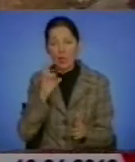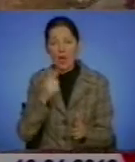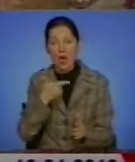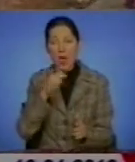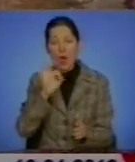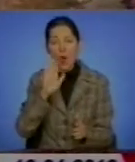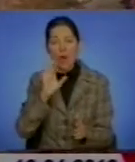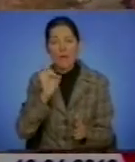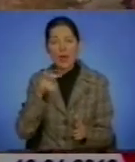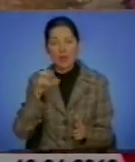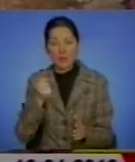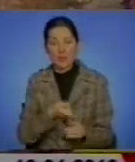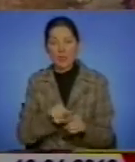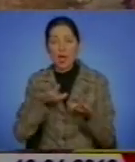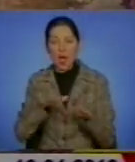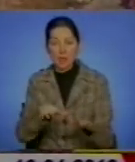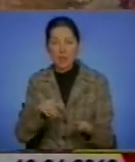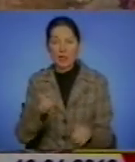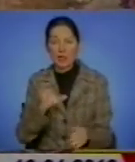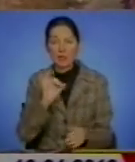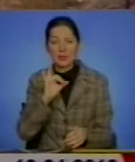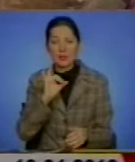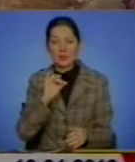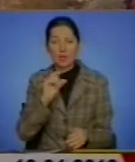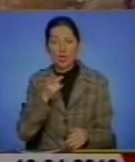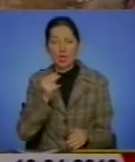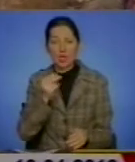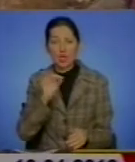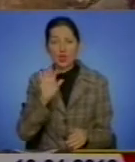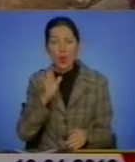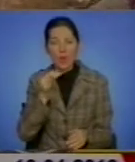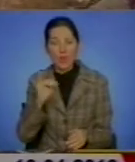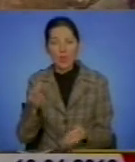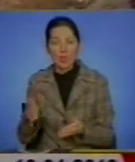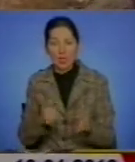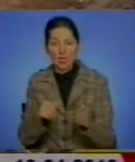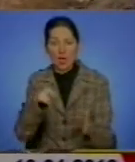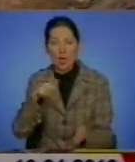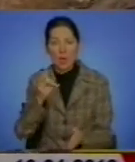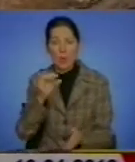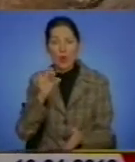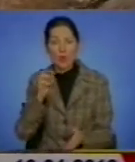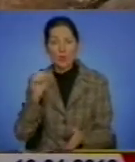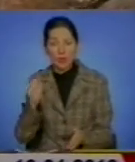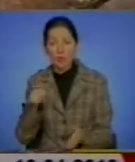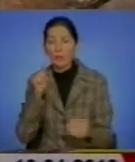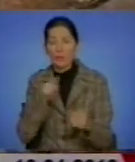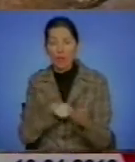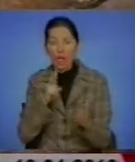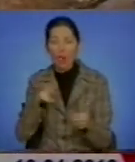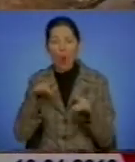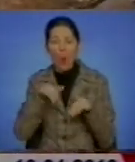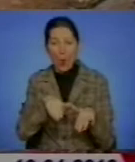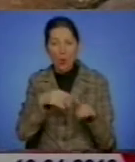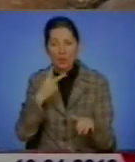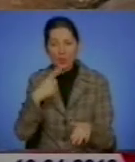«Січовий шлях просвіти», просвітянська акція, перш за все. І от мета другого походу 21 квітня ми повинні